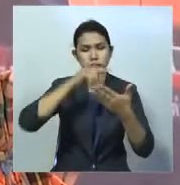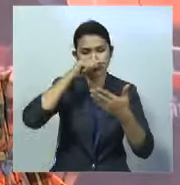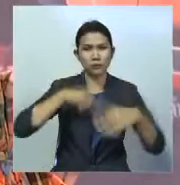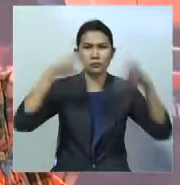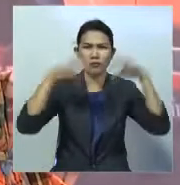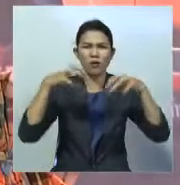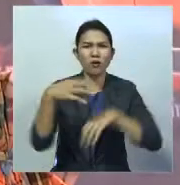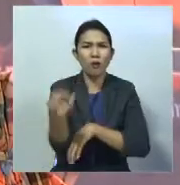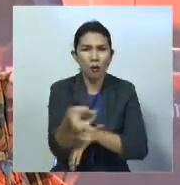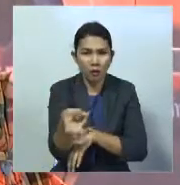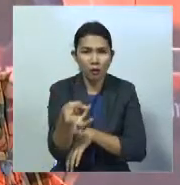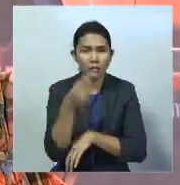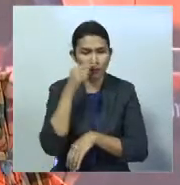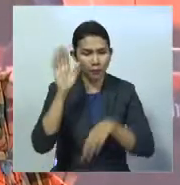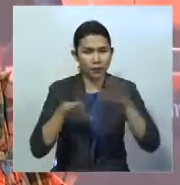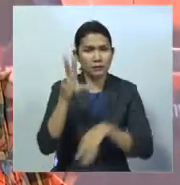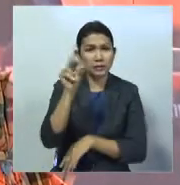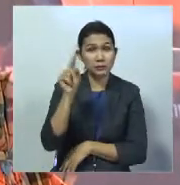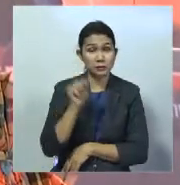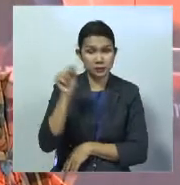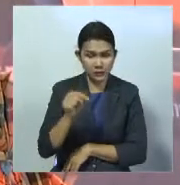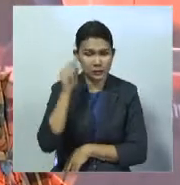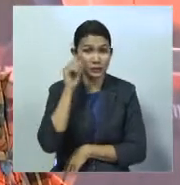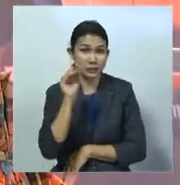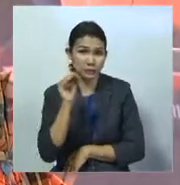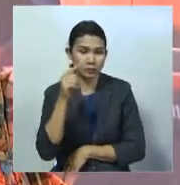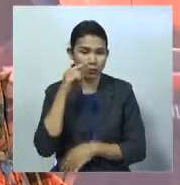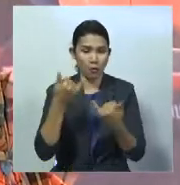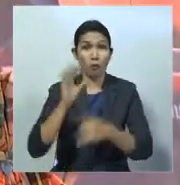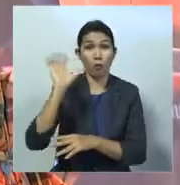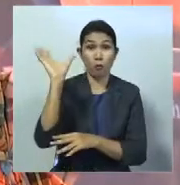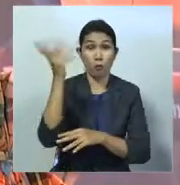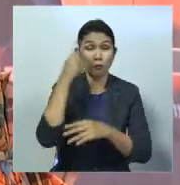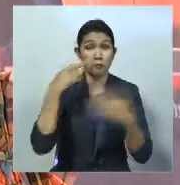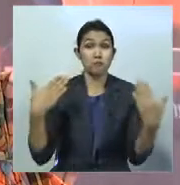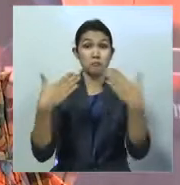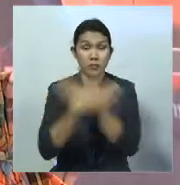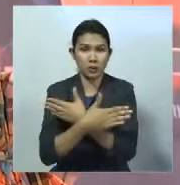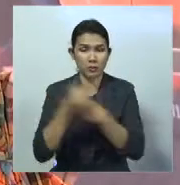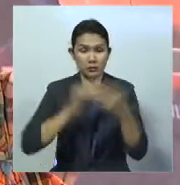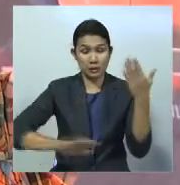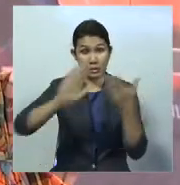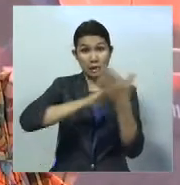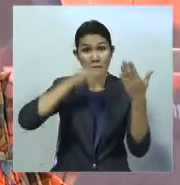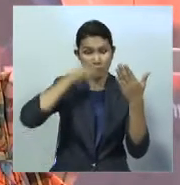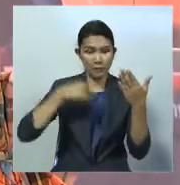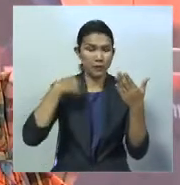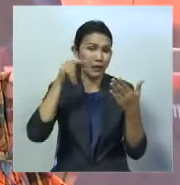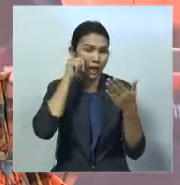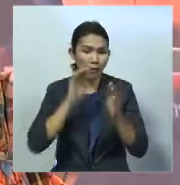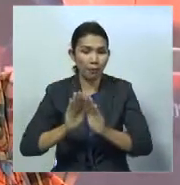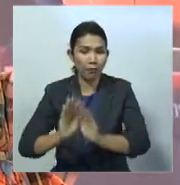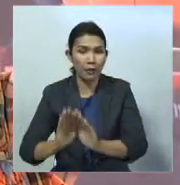กน้อยกว่าปกติถึงร้อยละ30-40ซึ่งเห็นได้ว่าโลกกำลังเปลี่ยนแปลงขณะที่ประเทศไทยมีอ่างเก็บน้ำเพีย